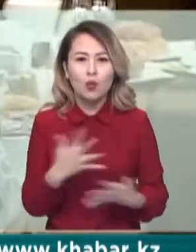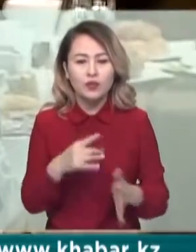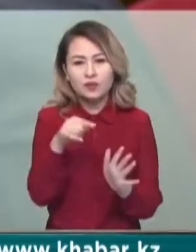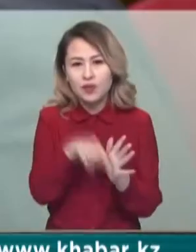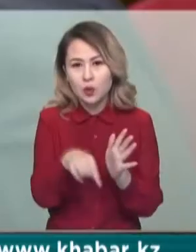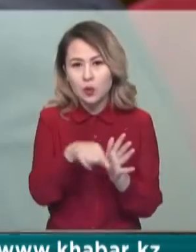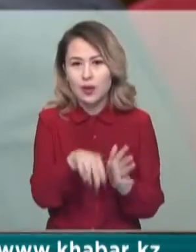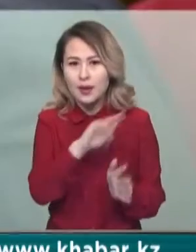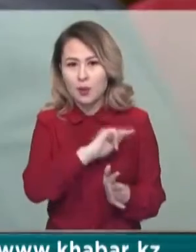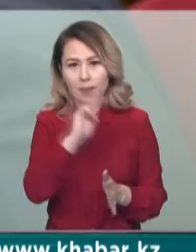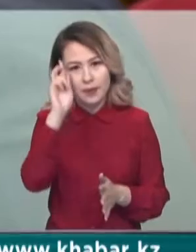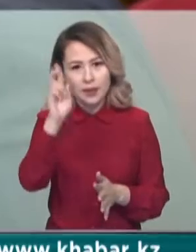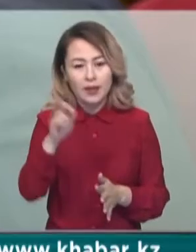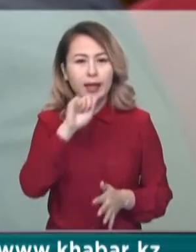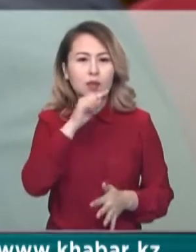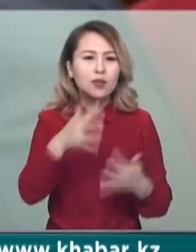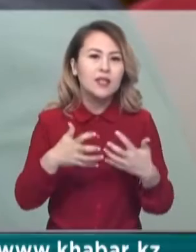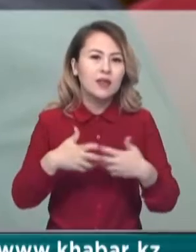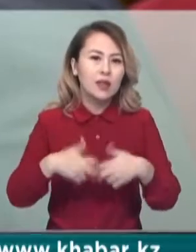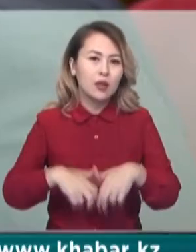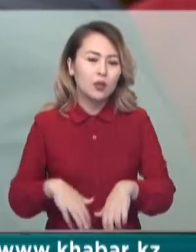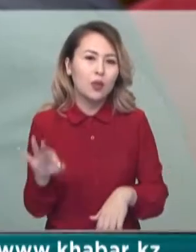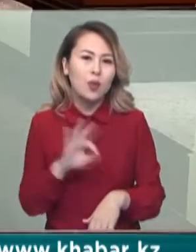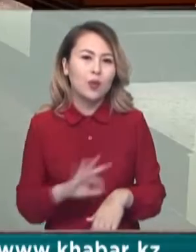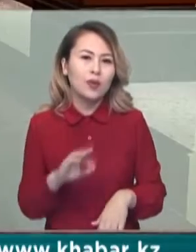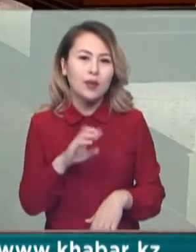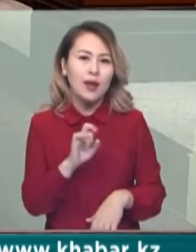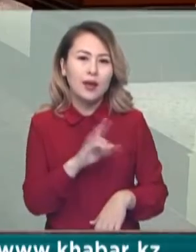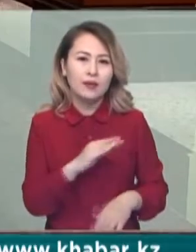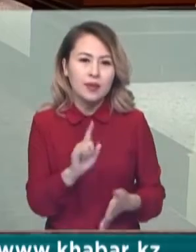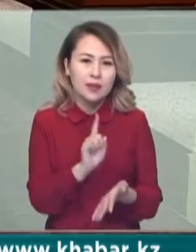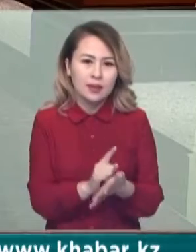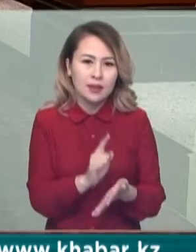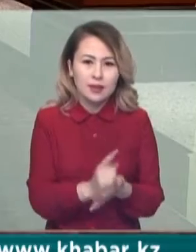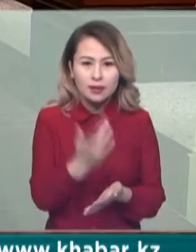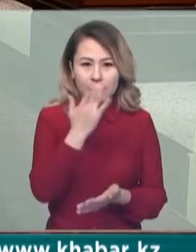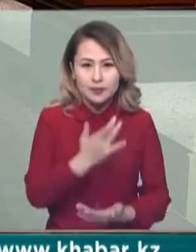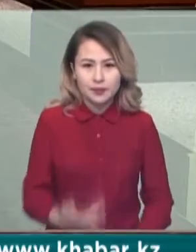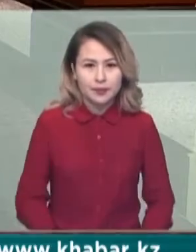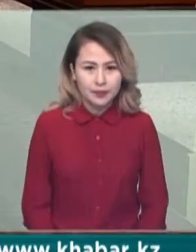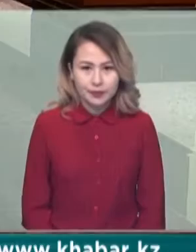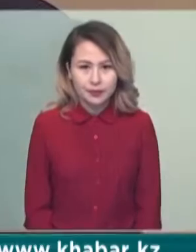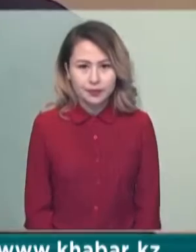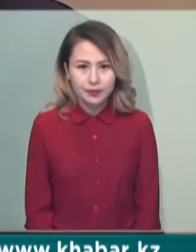нарық жұмысы, мемлекеттердің экономикасын цифрландыру, кедендік тарифтік реттеу, сондай-ақ салық саясаты.